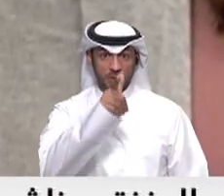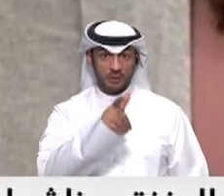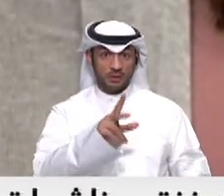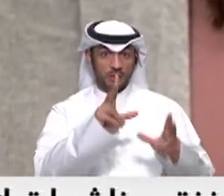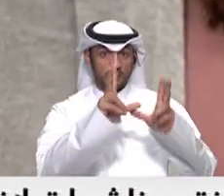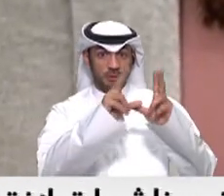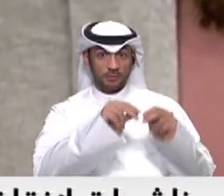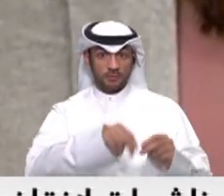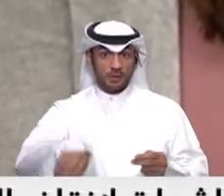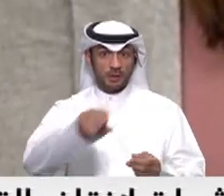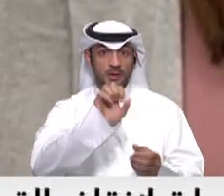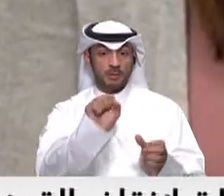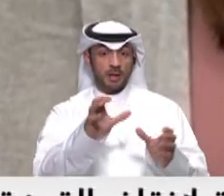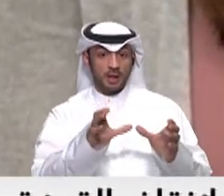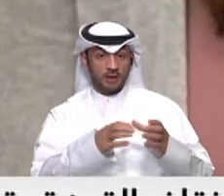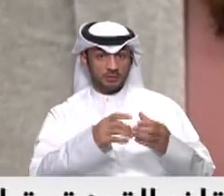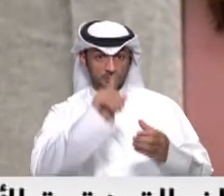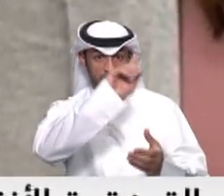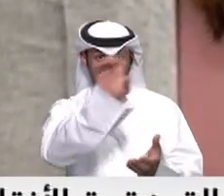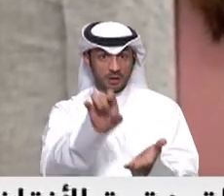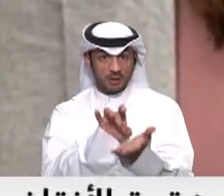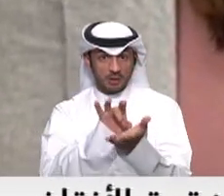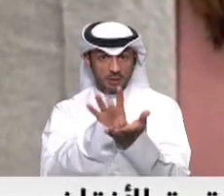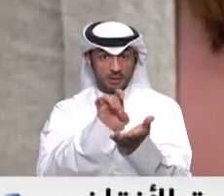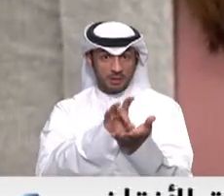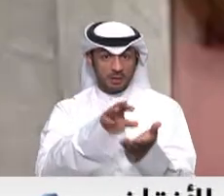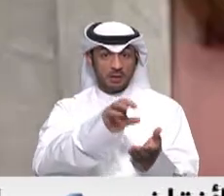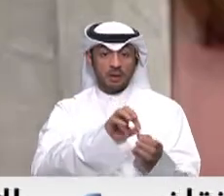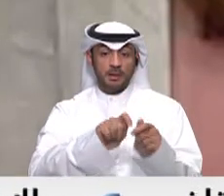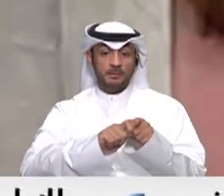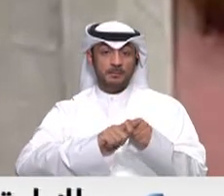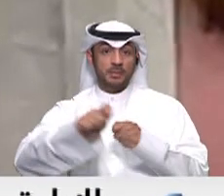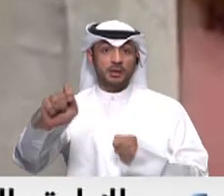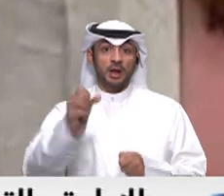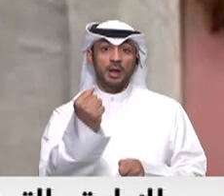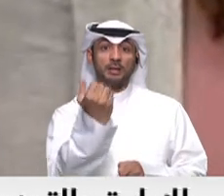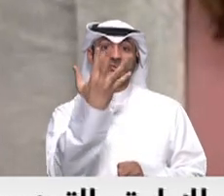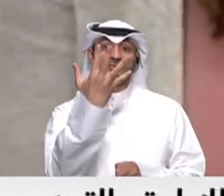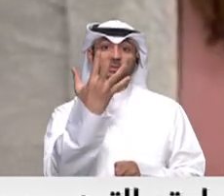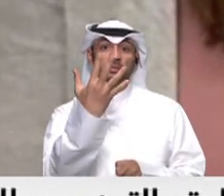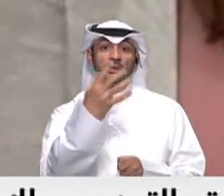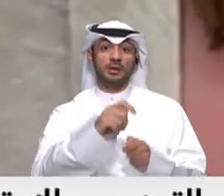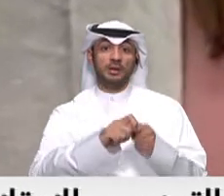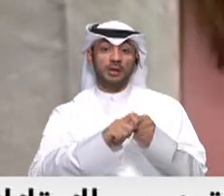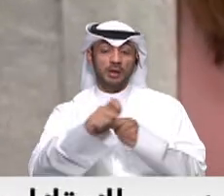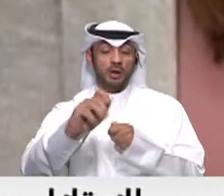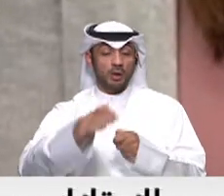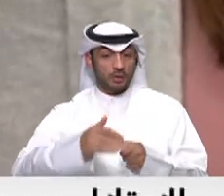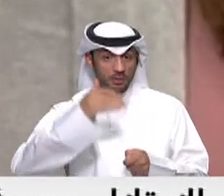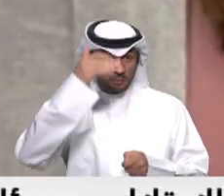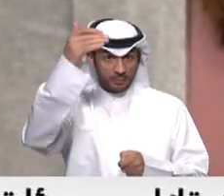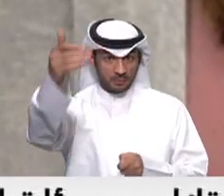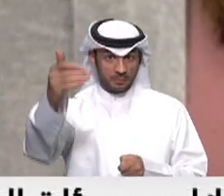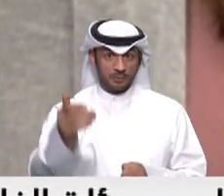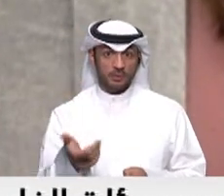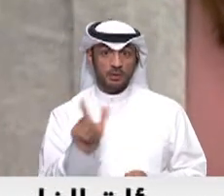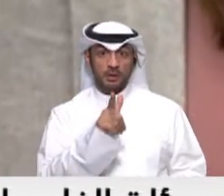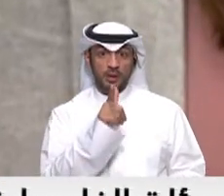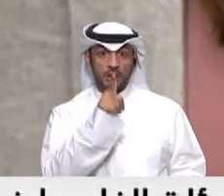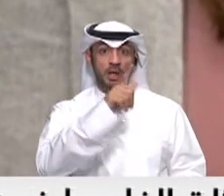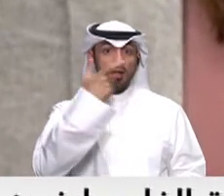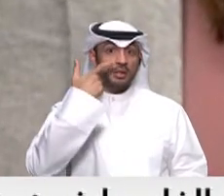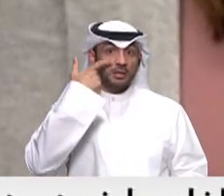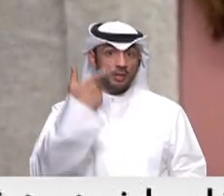تابعة لحزب الله الابتعاد نحو 500 متر وأكثر. هذا التحذير